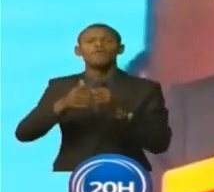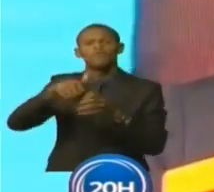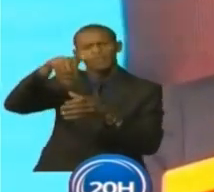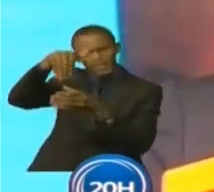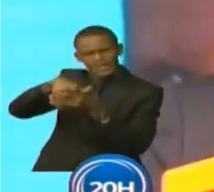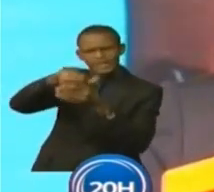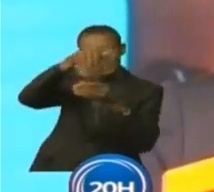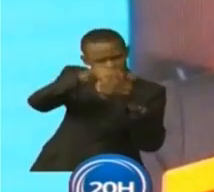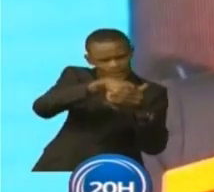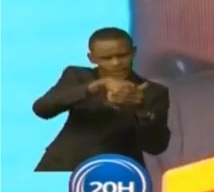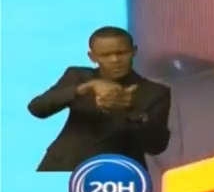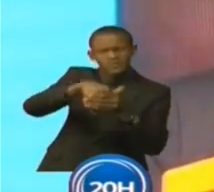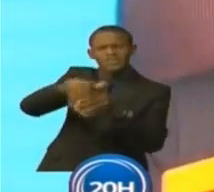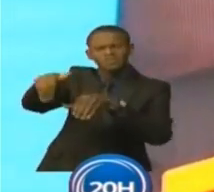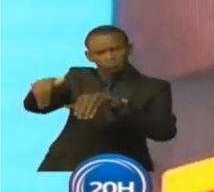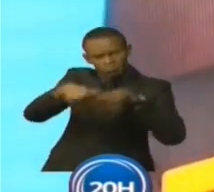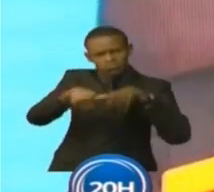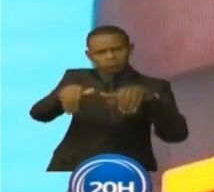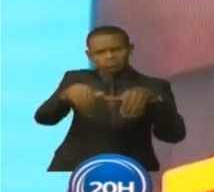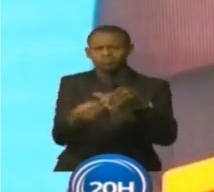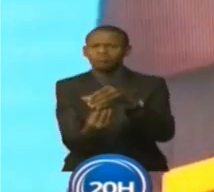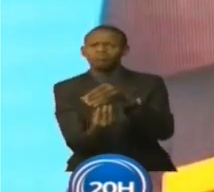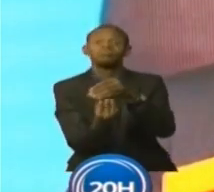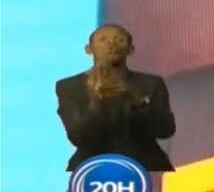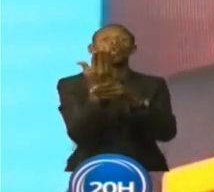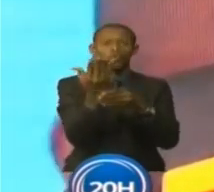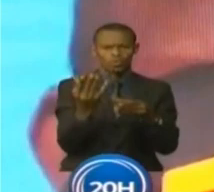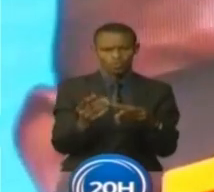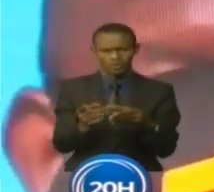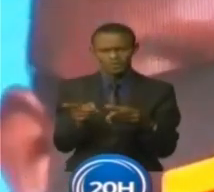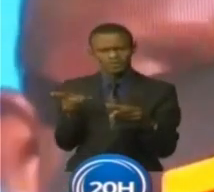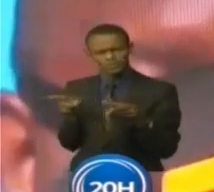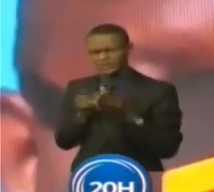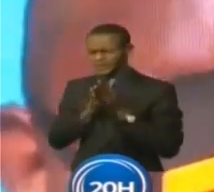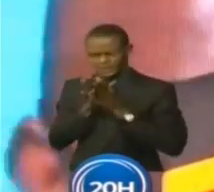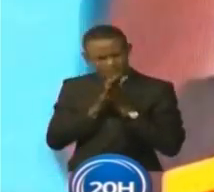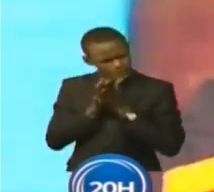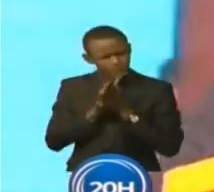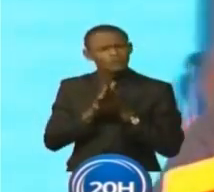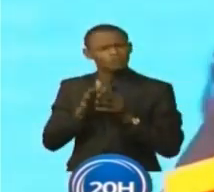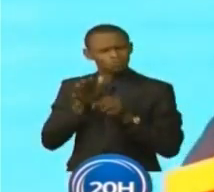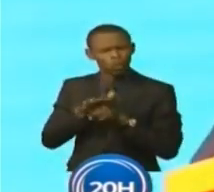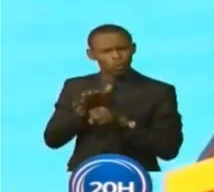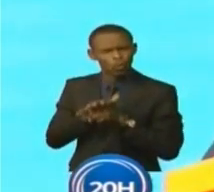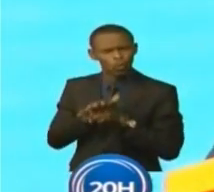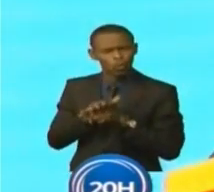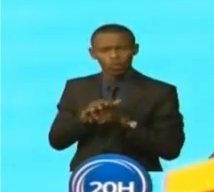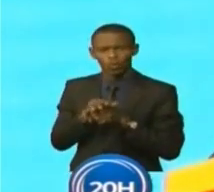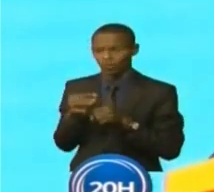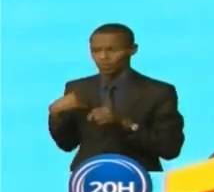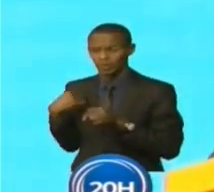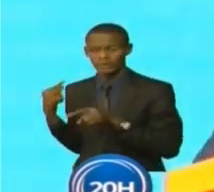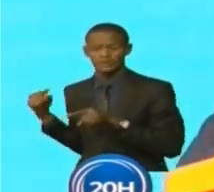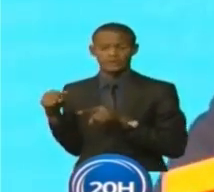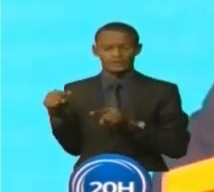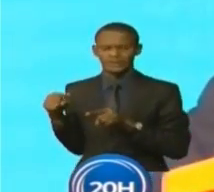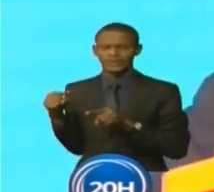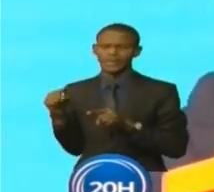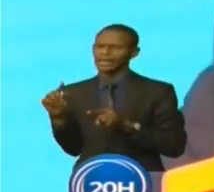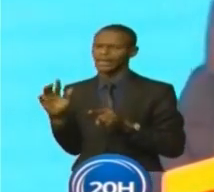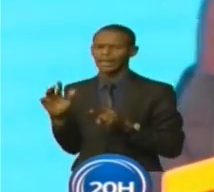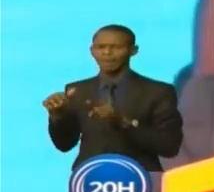de la mission d'où j'étais pour venir ici le représenter et témoigner tout l'attachement qu'il